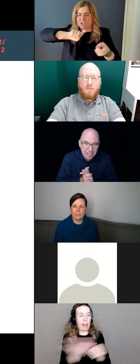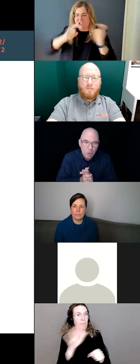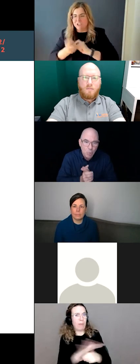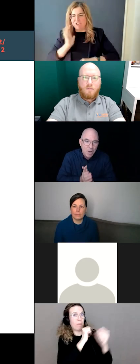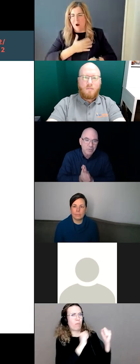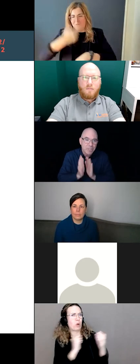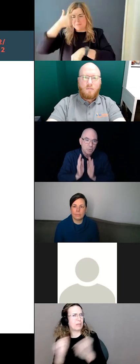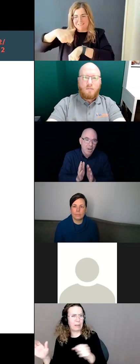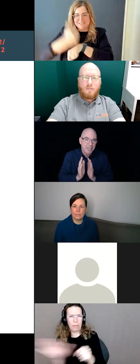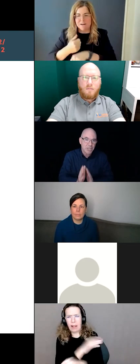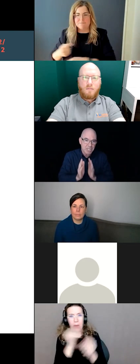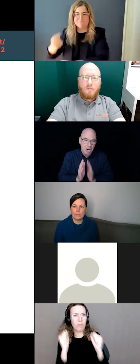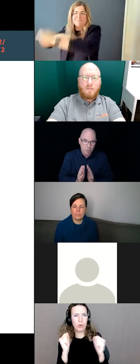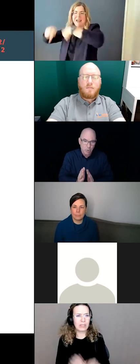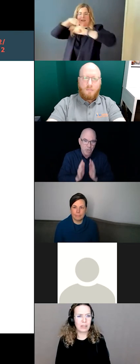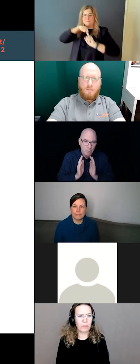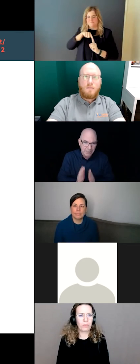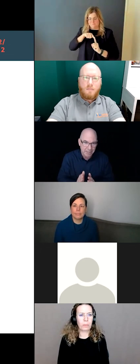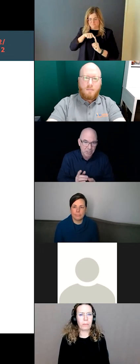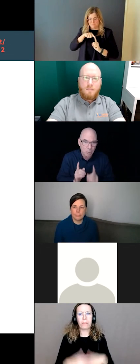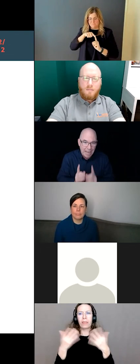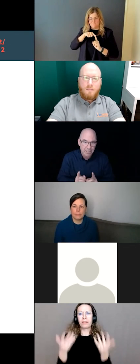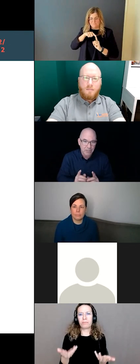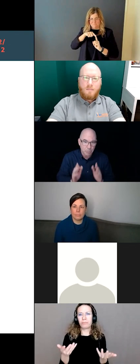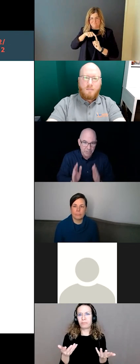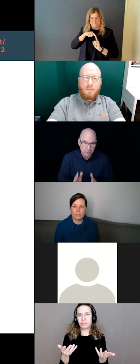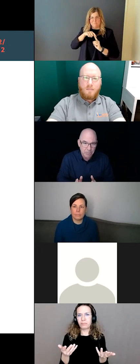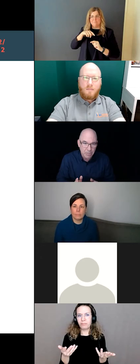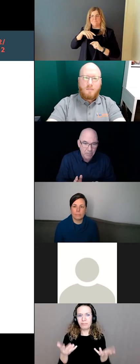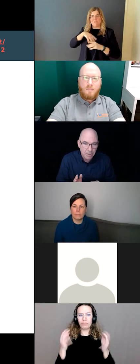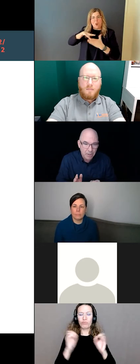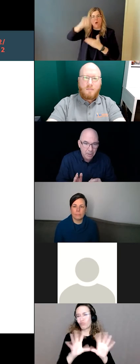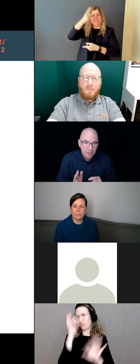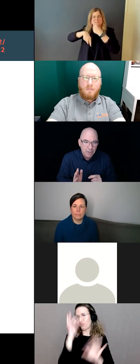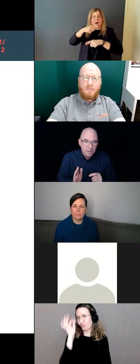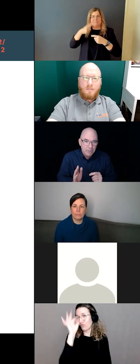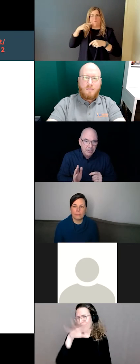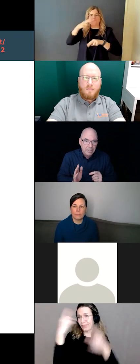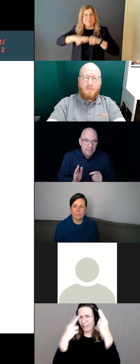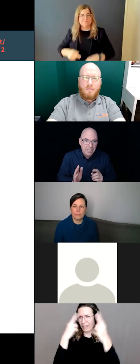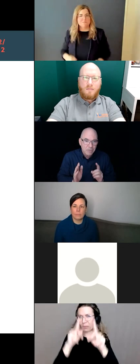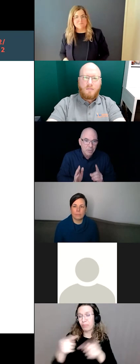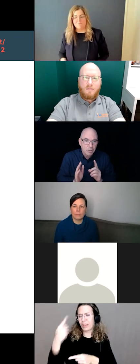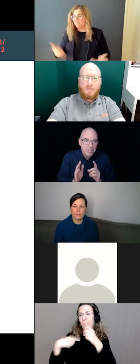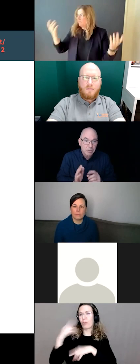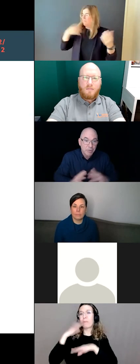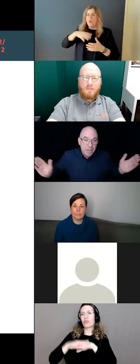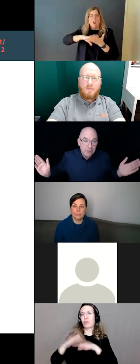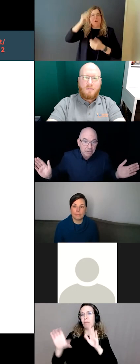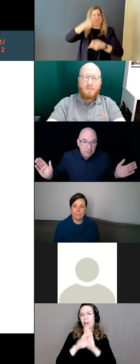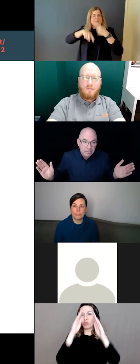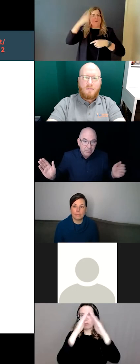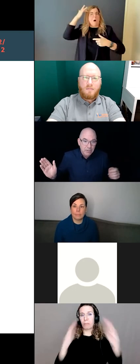juste vous laisser ça avec cette réflexion. Retournons au prisme. Si vous